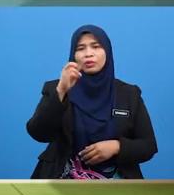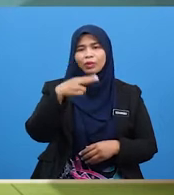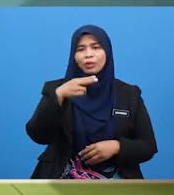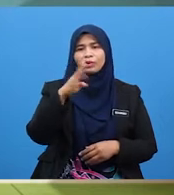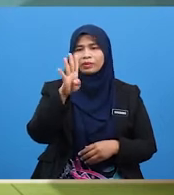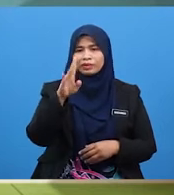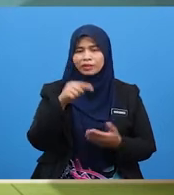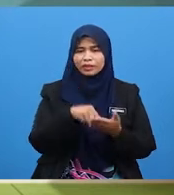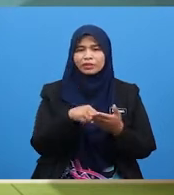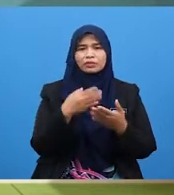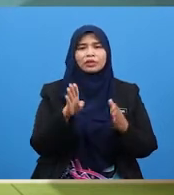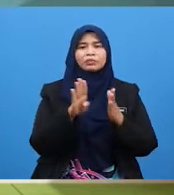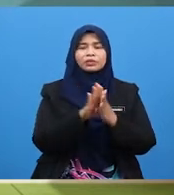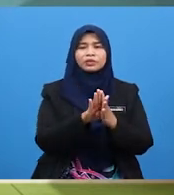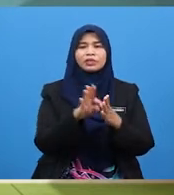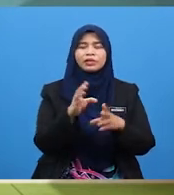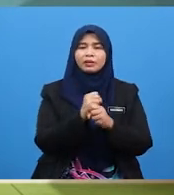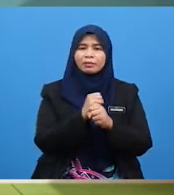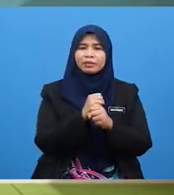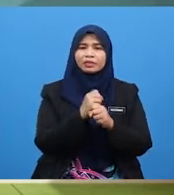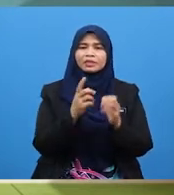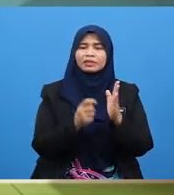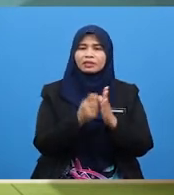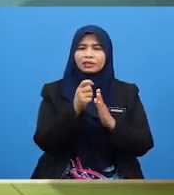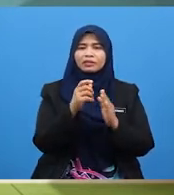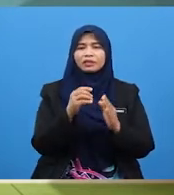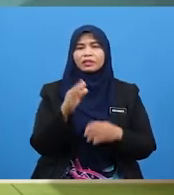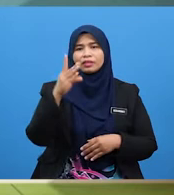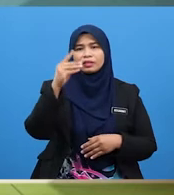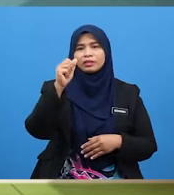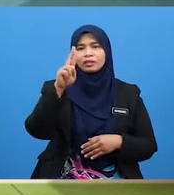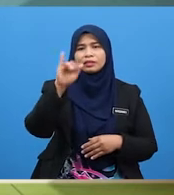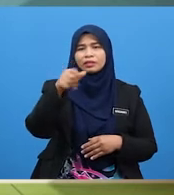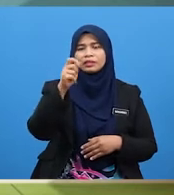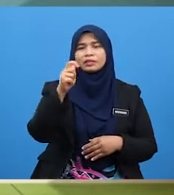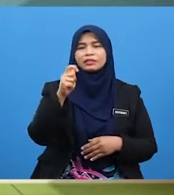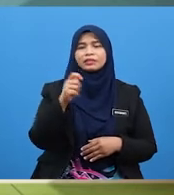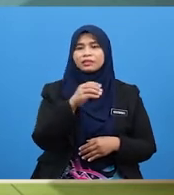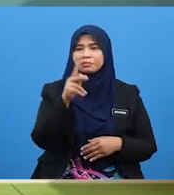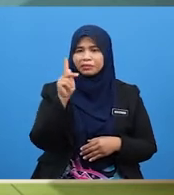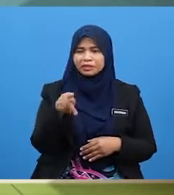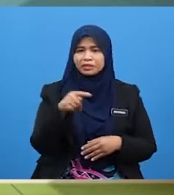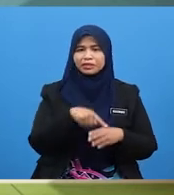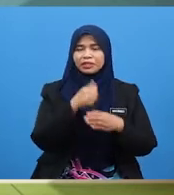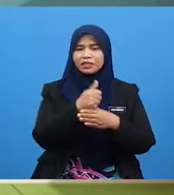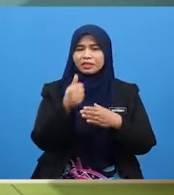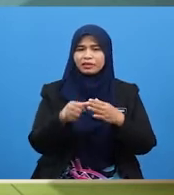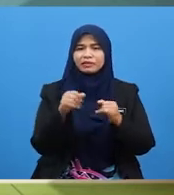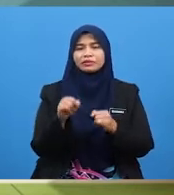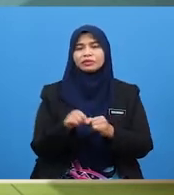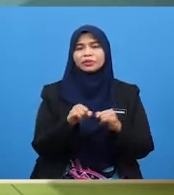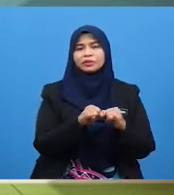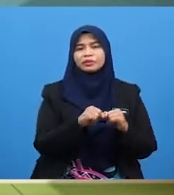telah terbukti mendapat ketinggian darjat dan kejayaan di dunia dan pastinya di akhirat